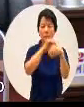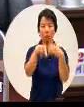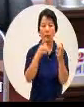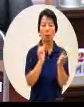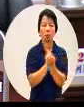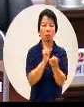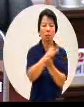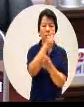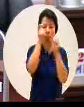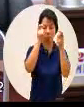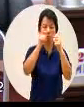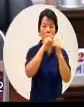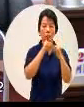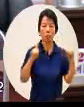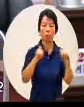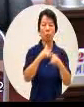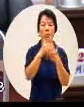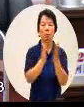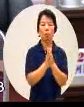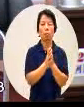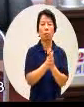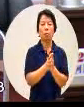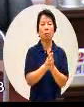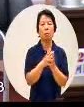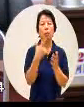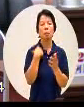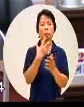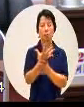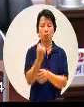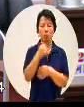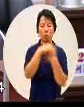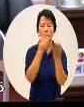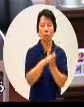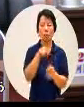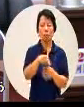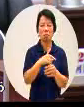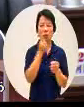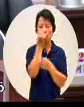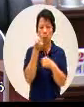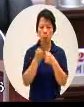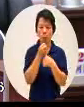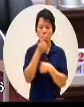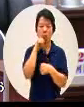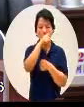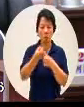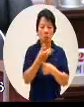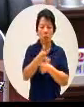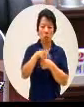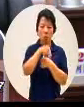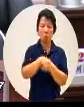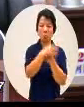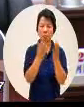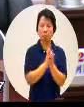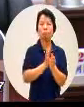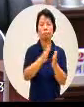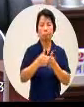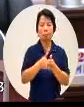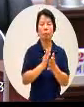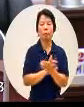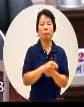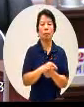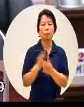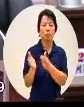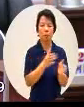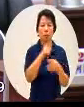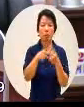雄市民的寬意因為污染在這裡繳稅在這裡這是合理的來 下一頁再來講